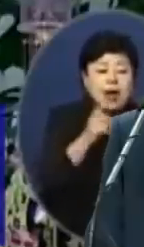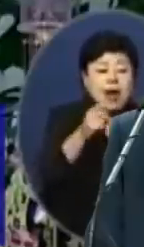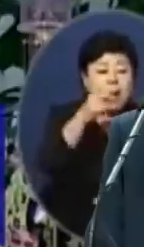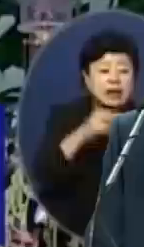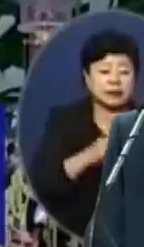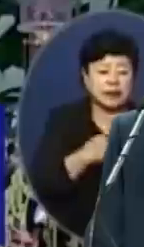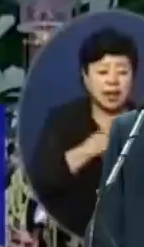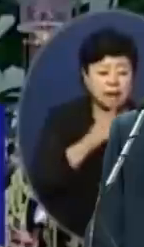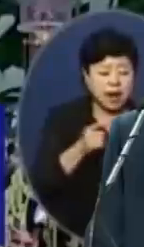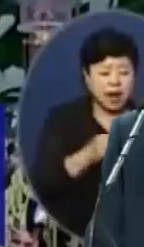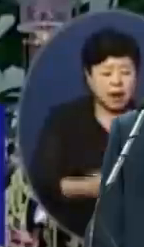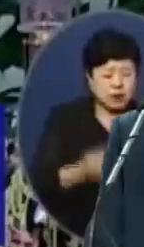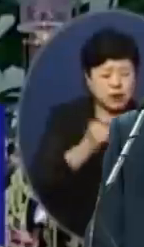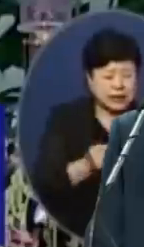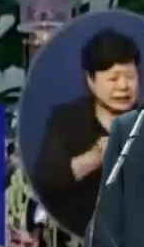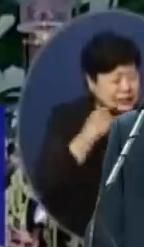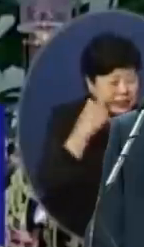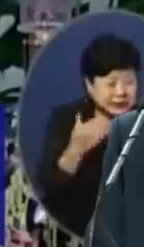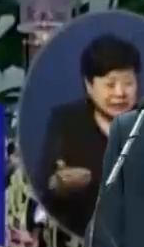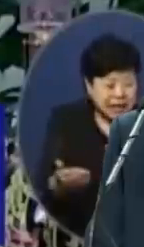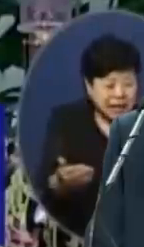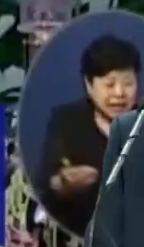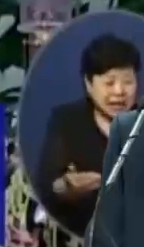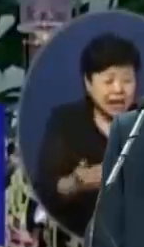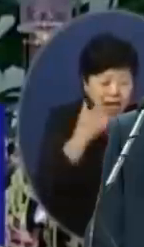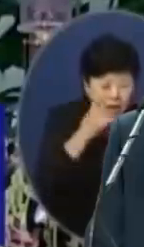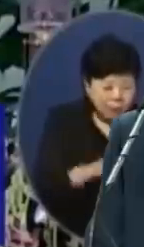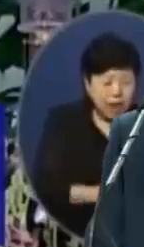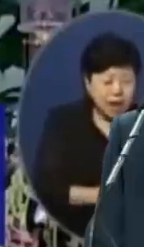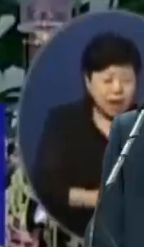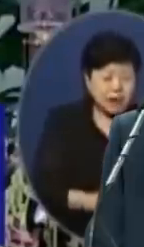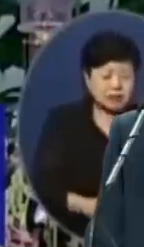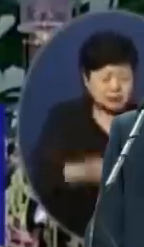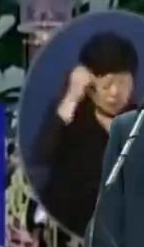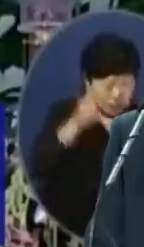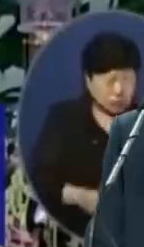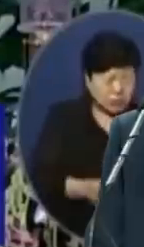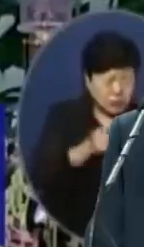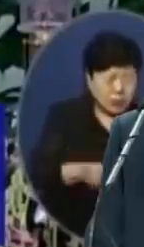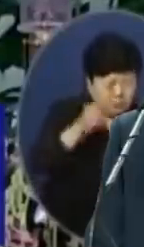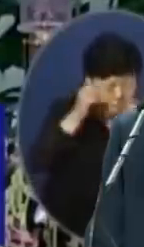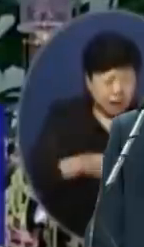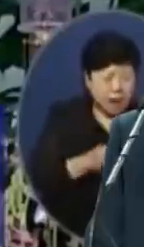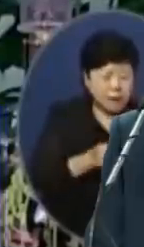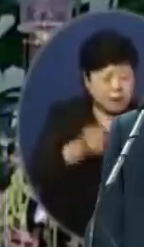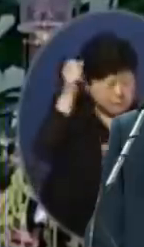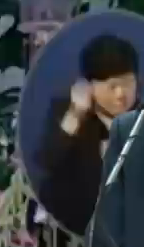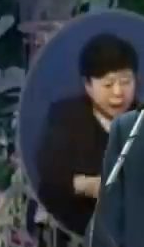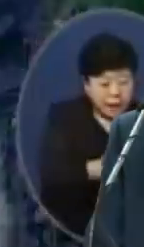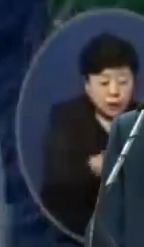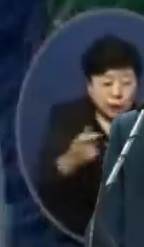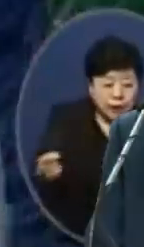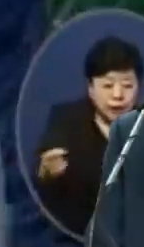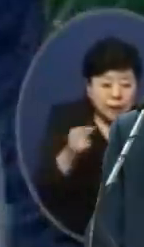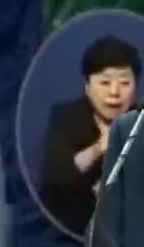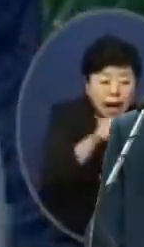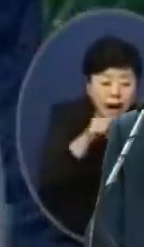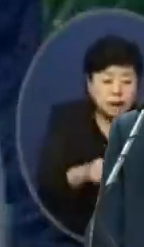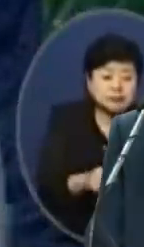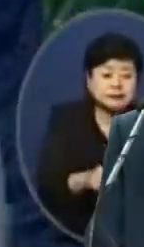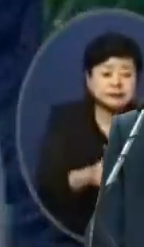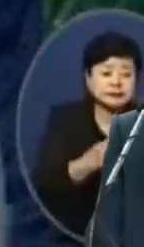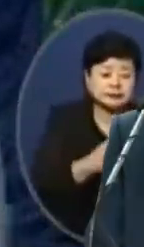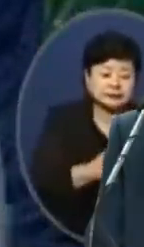말이 불같지 아니하냐, 바위를 쳐서 부숴뜨리는 방망이 같지 아니하냐. 마음을